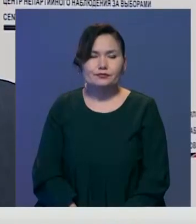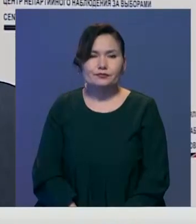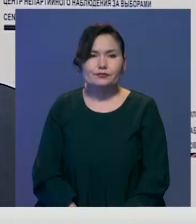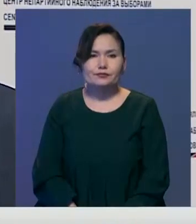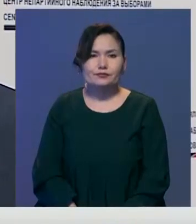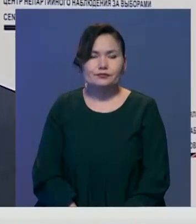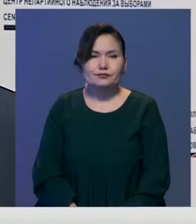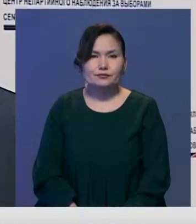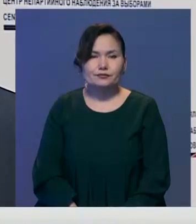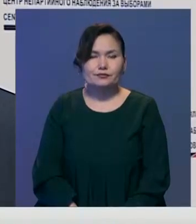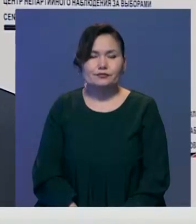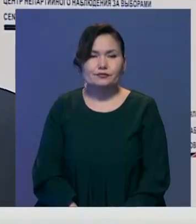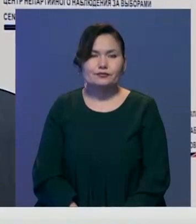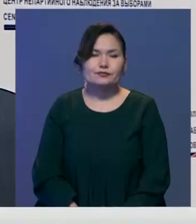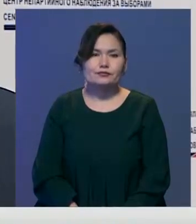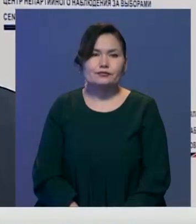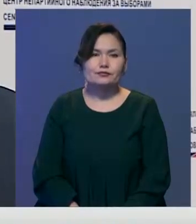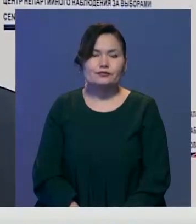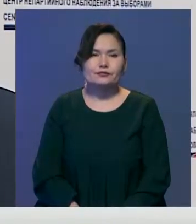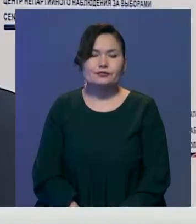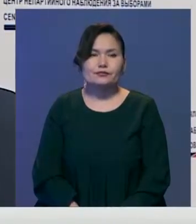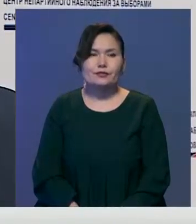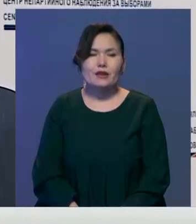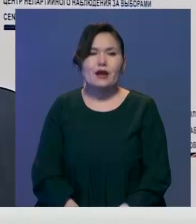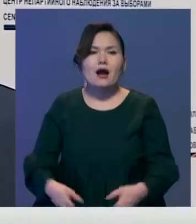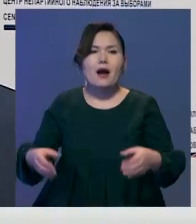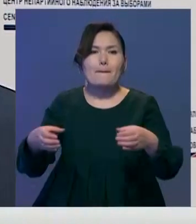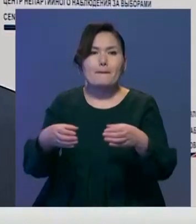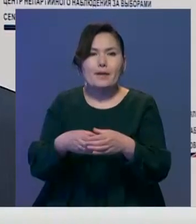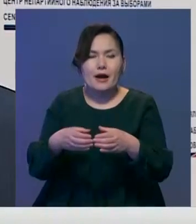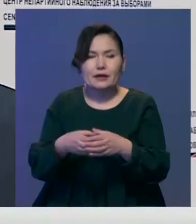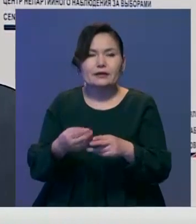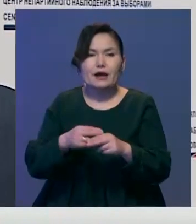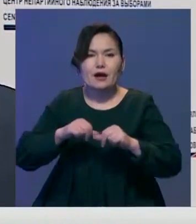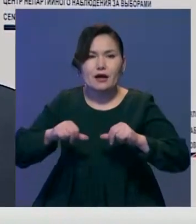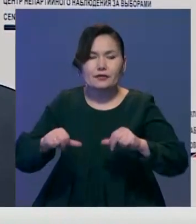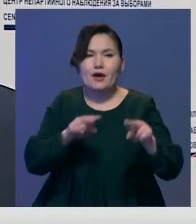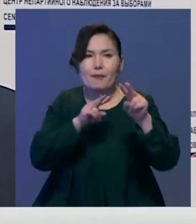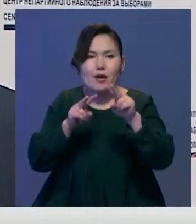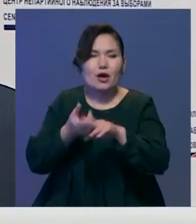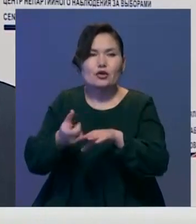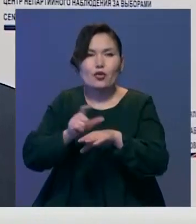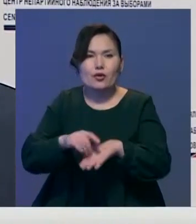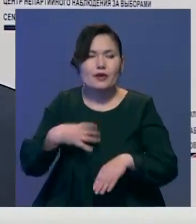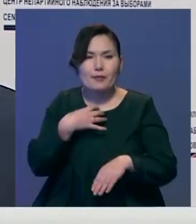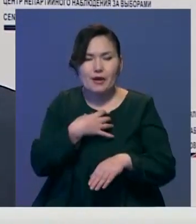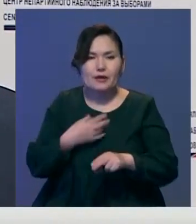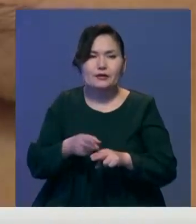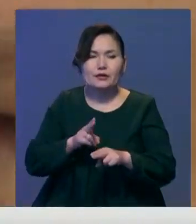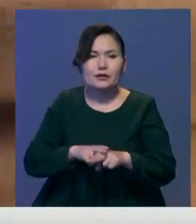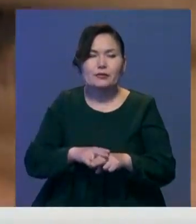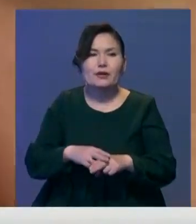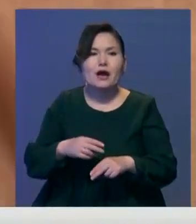Это не партийное наблюдение, что очень важно. Партиялық емес байқаушылардың жұмысы аса маңызды екенін түсіну керек. Себебі